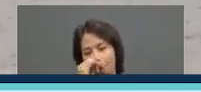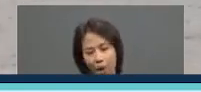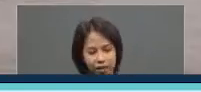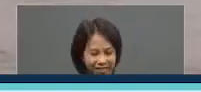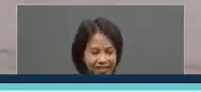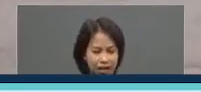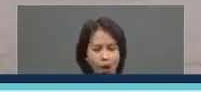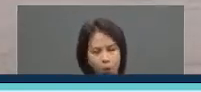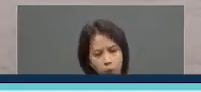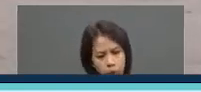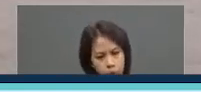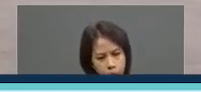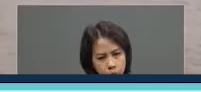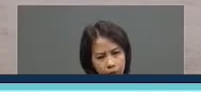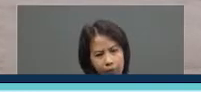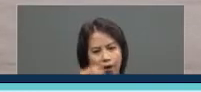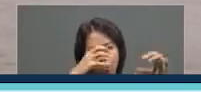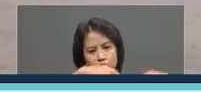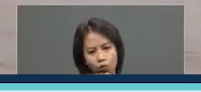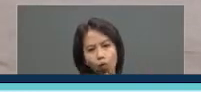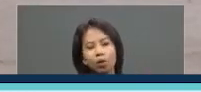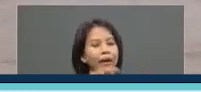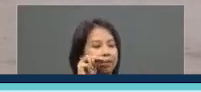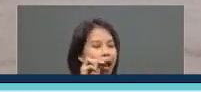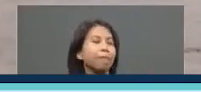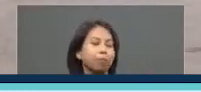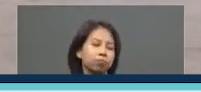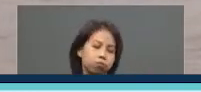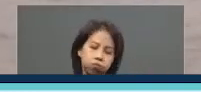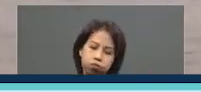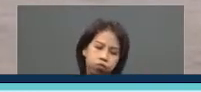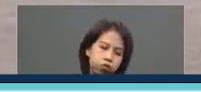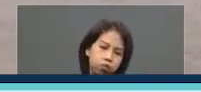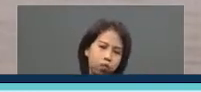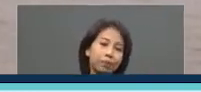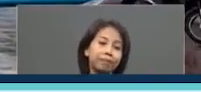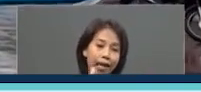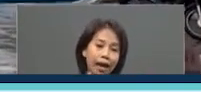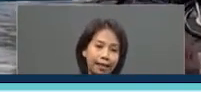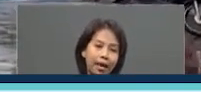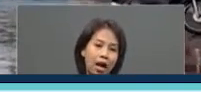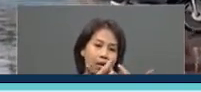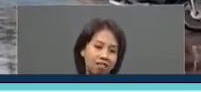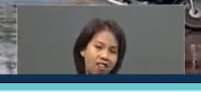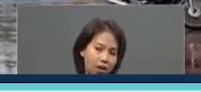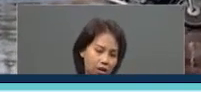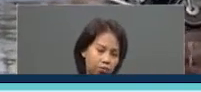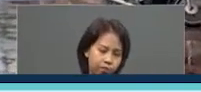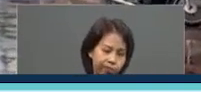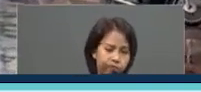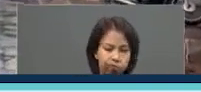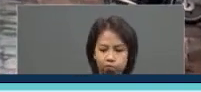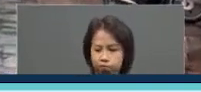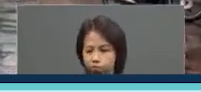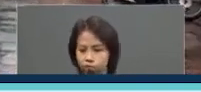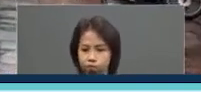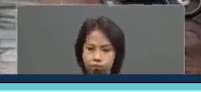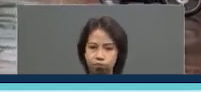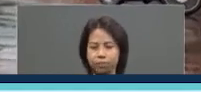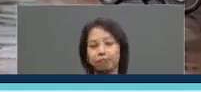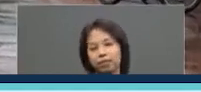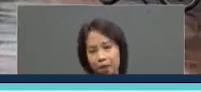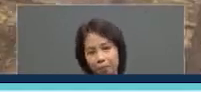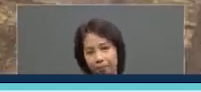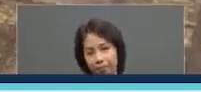กือบ50ล้านบาทช่วยเหลือประชาชนผู้ประสบภัยน้ำท่วมเป็นการช่วยเหลือด้านการดำรงชีพตามระเบียบและหลักเก